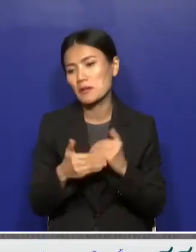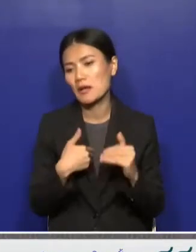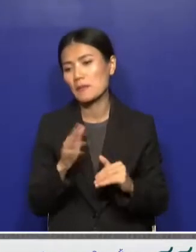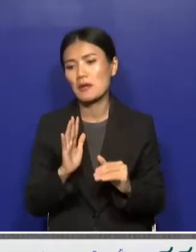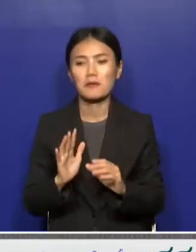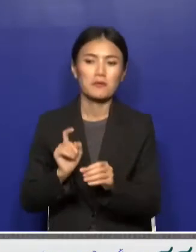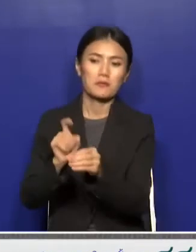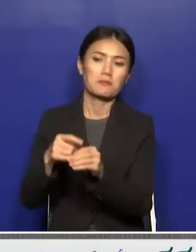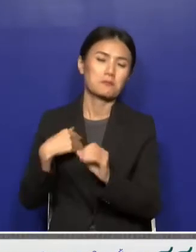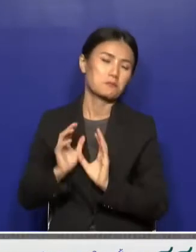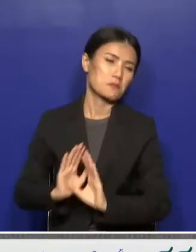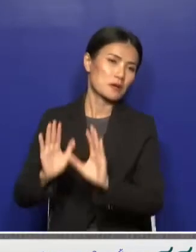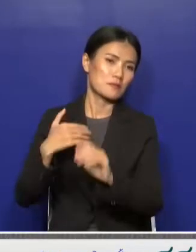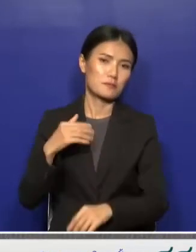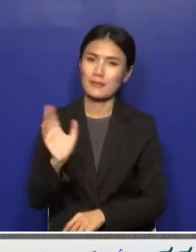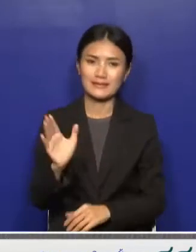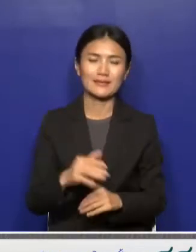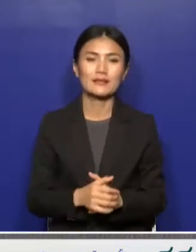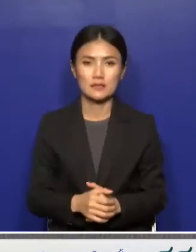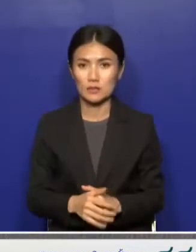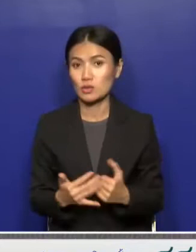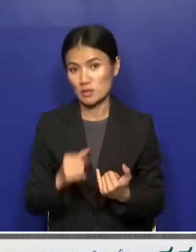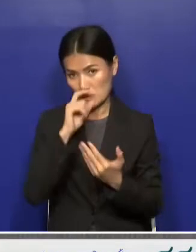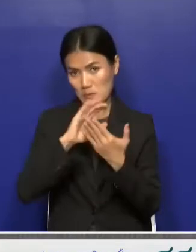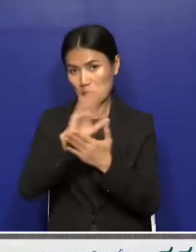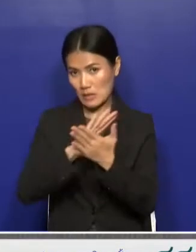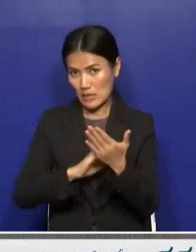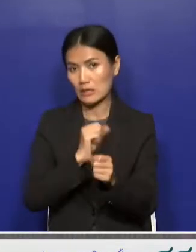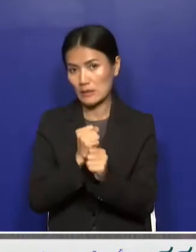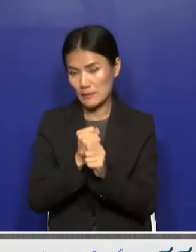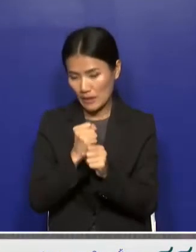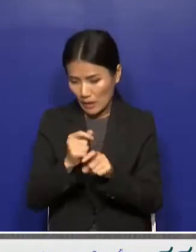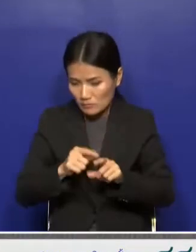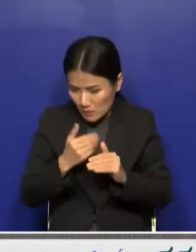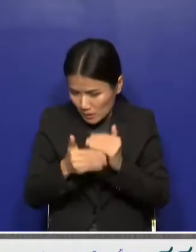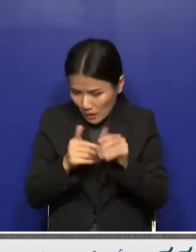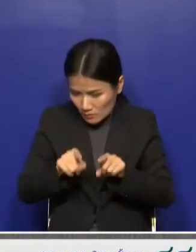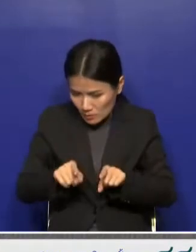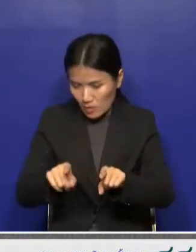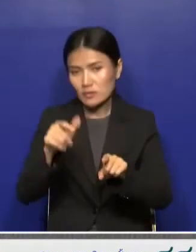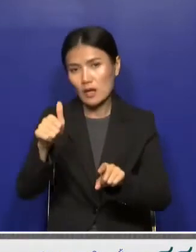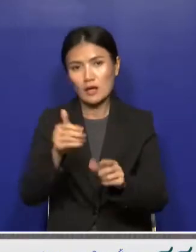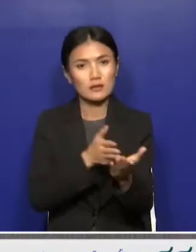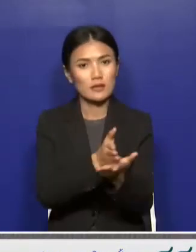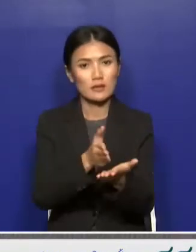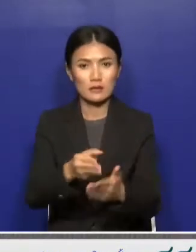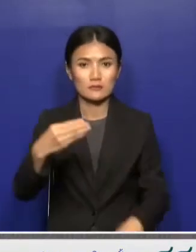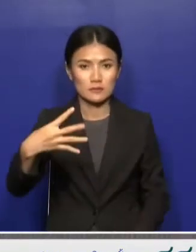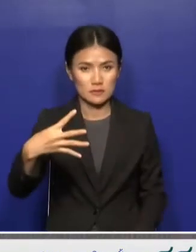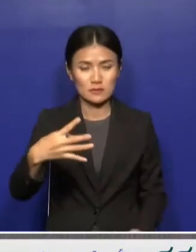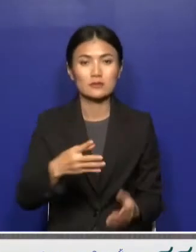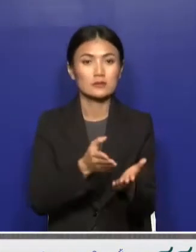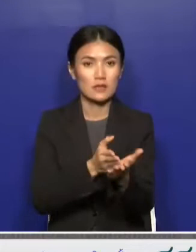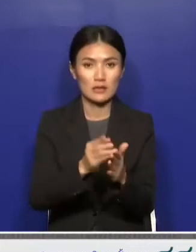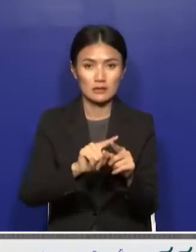มาช่วยกันทำงานนะครับผมเชื่อว่าเราสามารถที่ทำงานคู่ขนานกันได้อย่างน้อยก็4ด้านด้วยกันนะครับด้านแรกนี่ก็